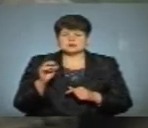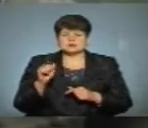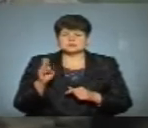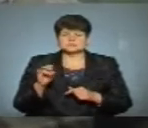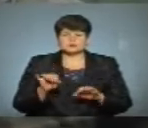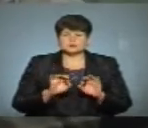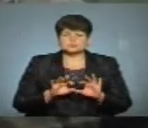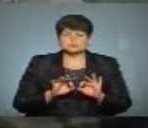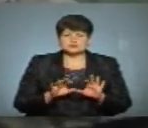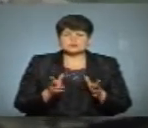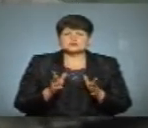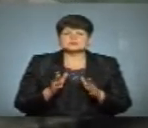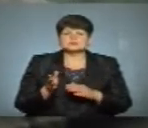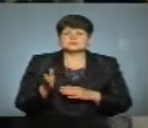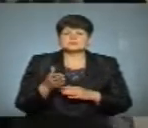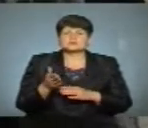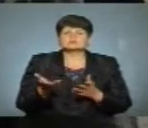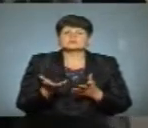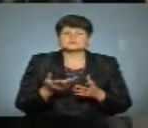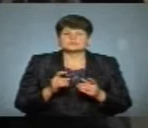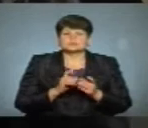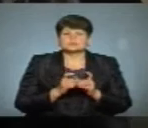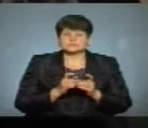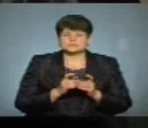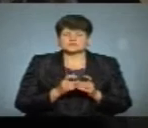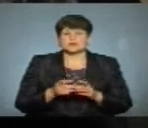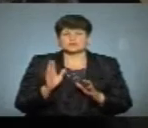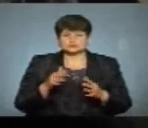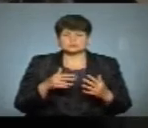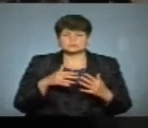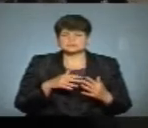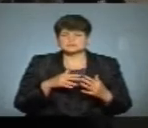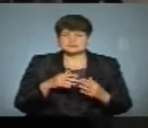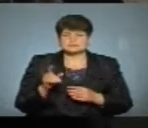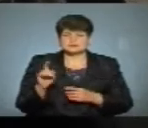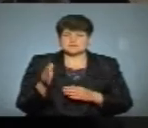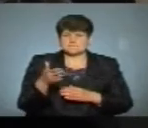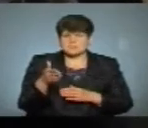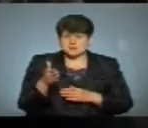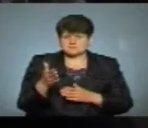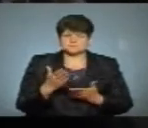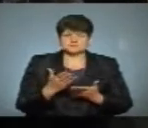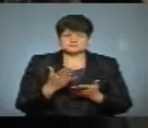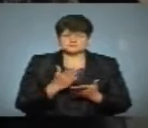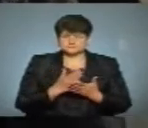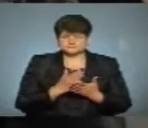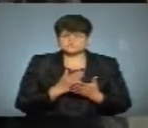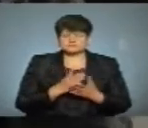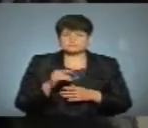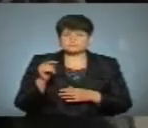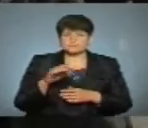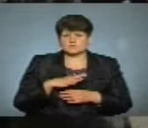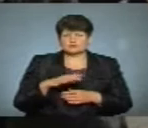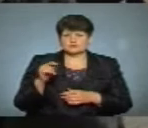про стяг, за який боротимуться команди. Битва за стяг, за бойовий прапор, який висів на позиціях Луганської